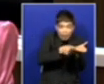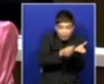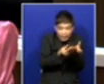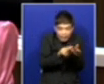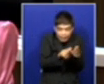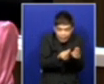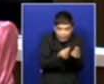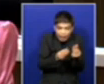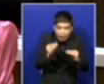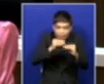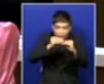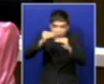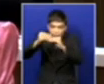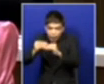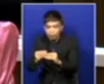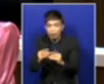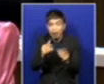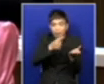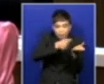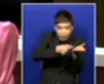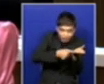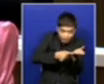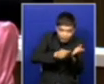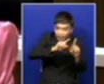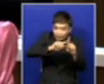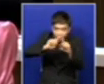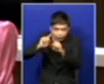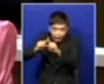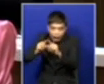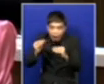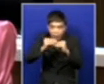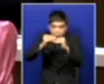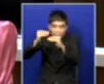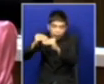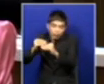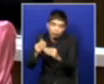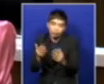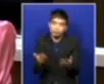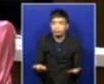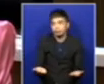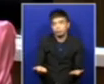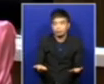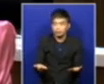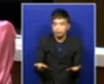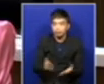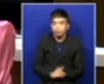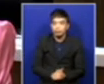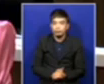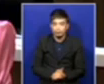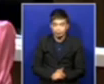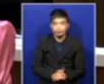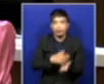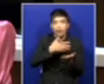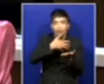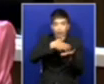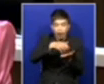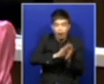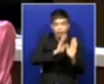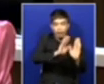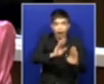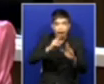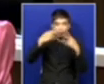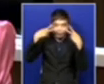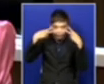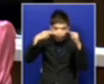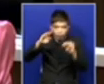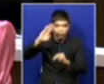าษีโน่นนี่นั่นนี่แหละครับท่านประธานที่เคารพครับผมจึงบอกท่านประธานผ่านไปยังท่านนายกรัฐมนตรีไม่รู้ท่านอยู่ไหนนะฮะท่านอาจจะ